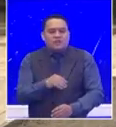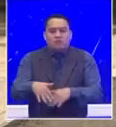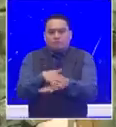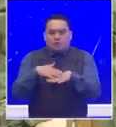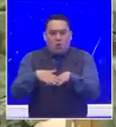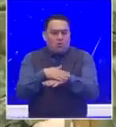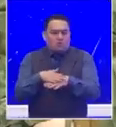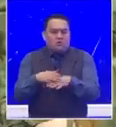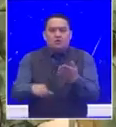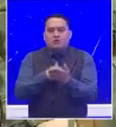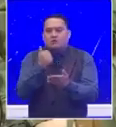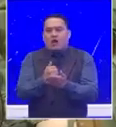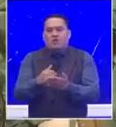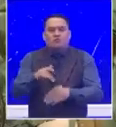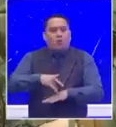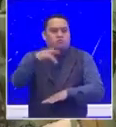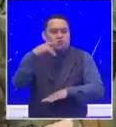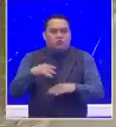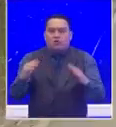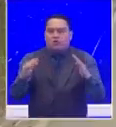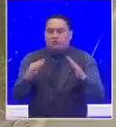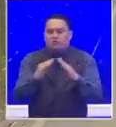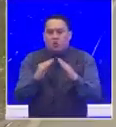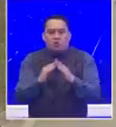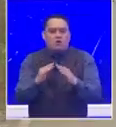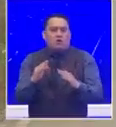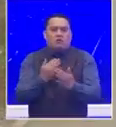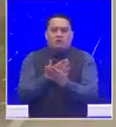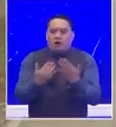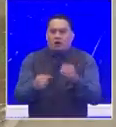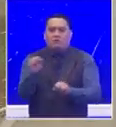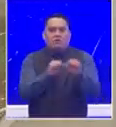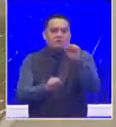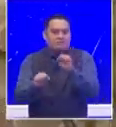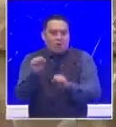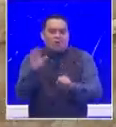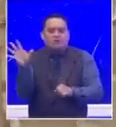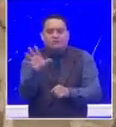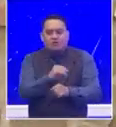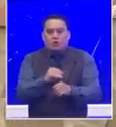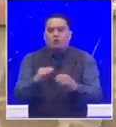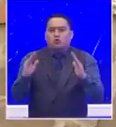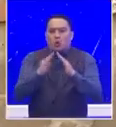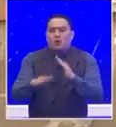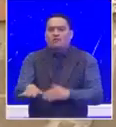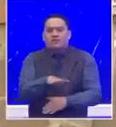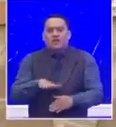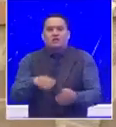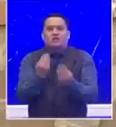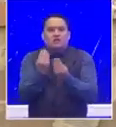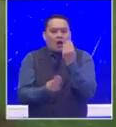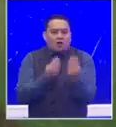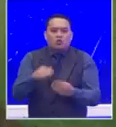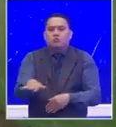пребывания людей. В приоритете многоэтажная часть областного центра. Концентрированным раствором гипохлорита натрия орошаются придомовые территории, детские